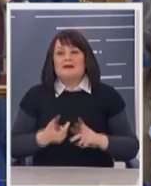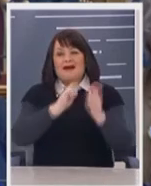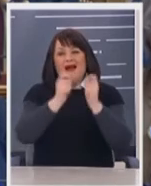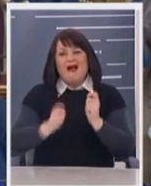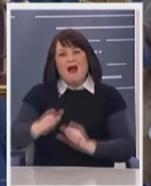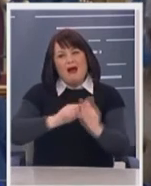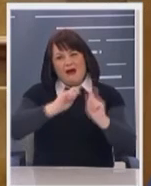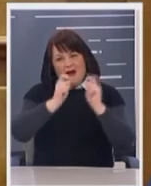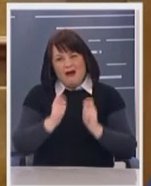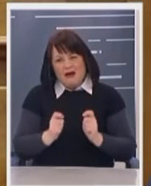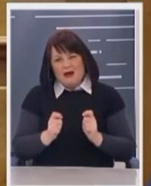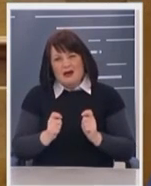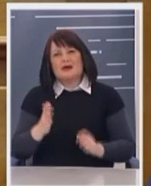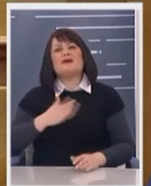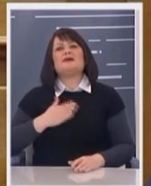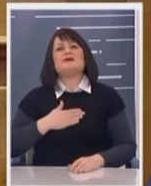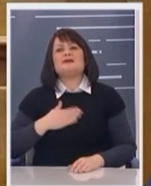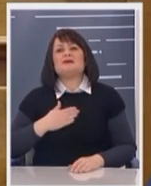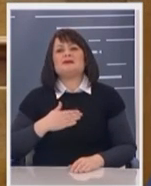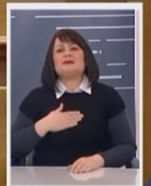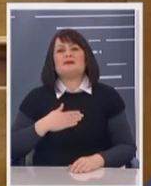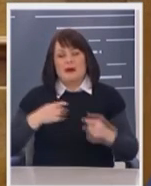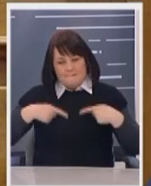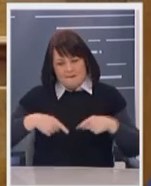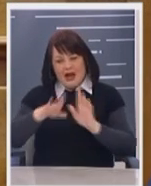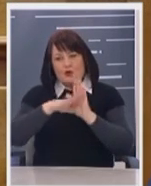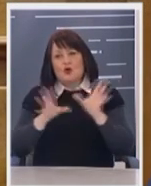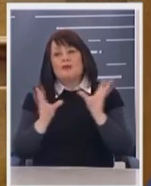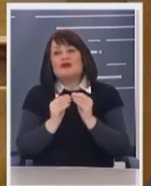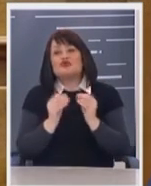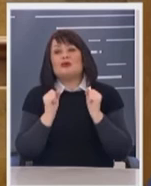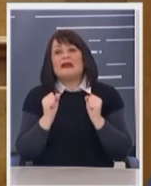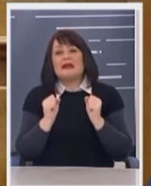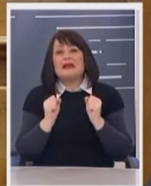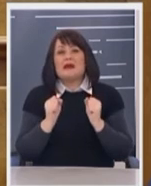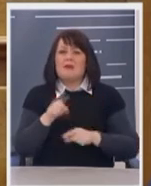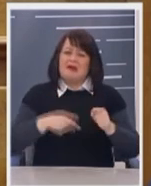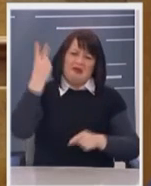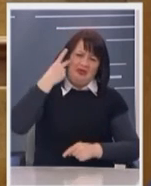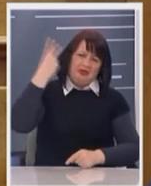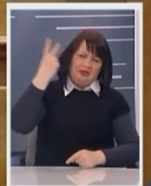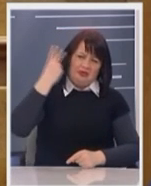εμείς, είναι το δικό μας παράλληλο πρόγραμμα για την υγεία. Κάποιοι το λιδόρισαν,